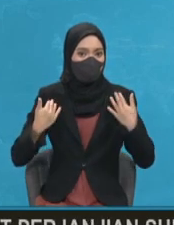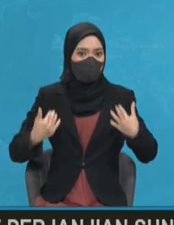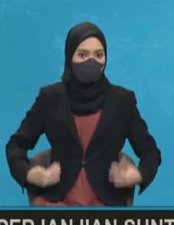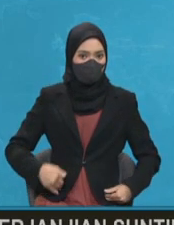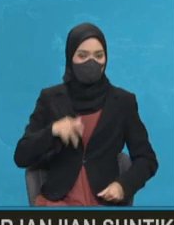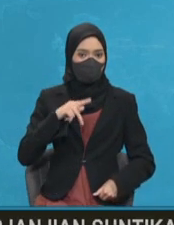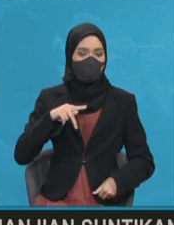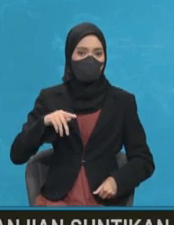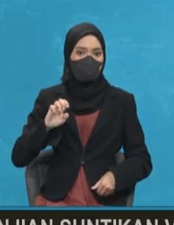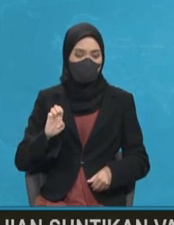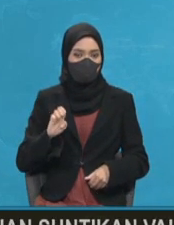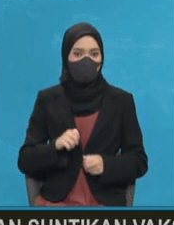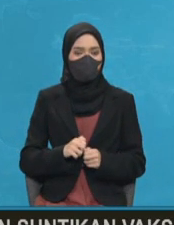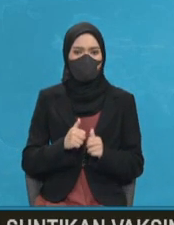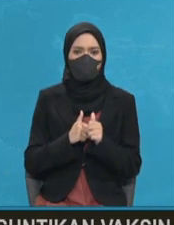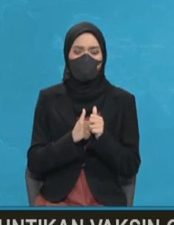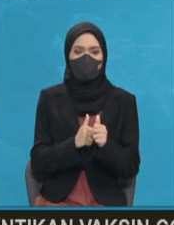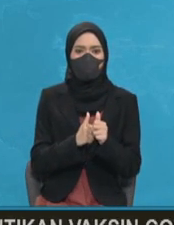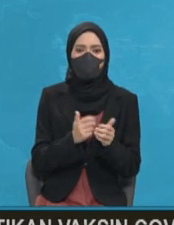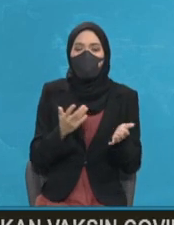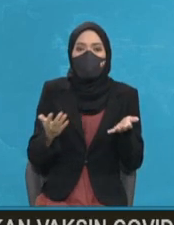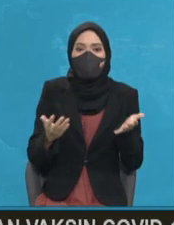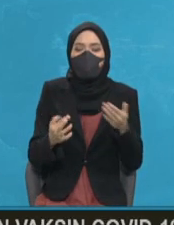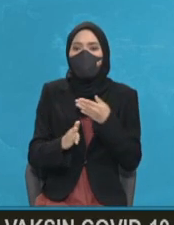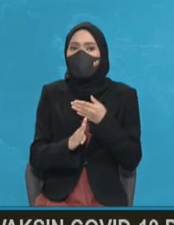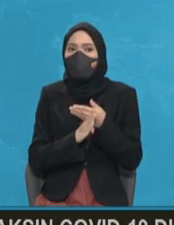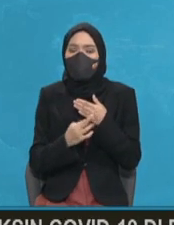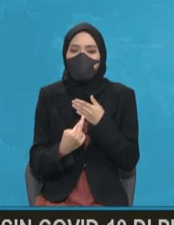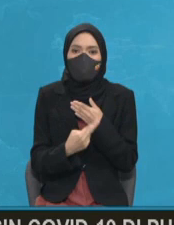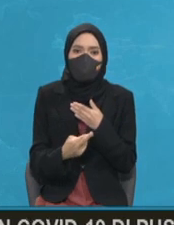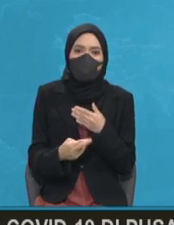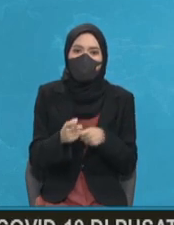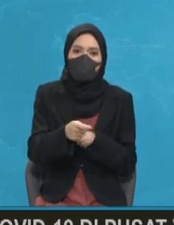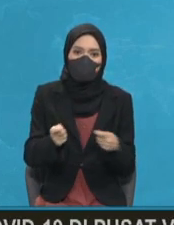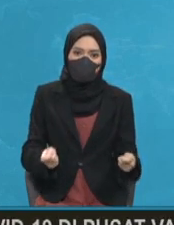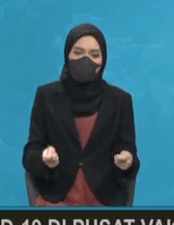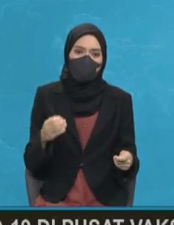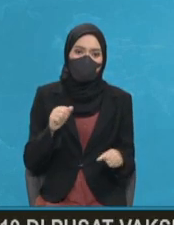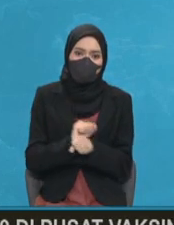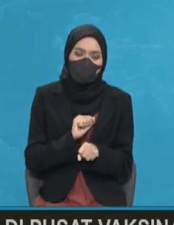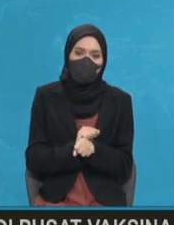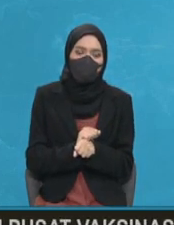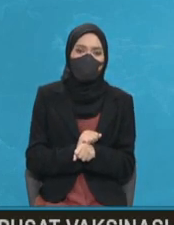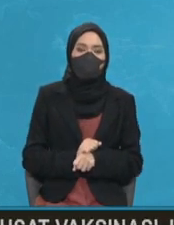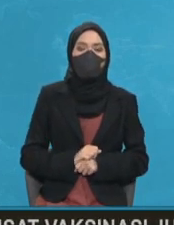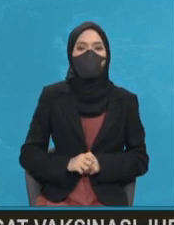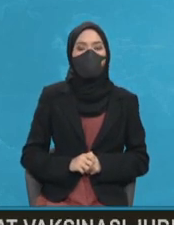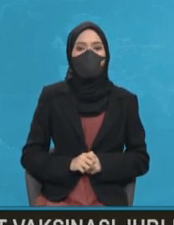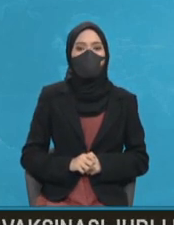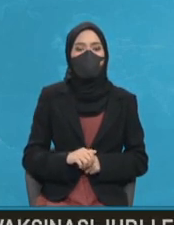mengikut tahap resiko tempat mereka bertugas staka ini lebih 4000 orang